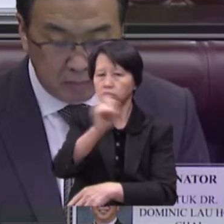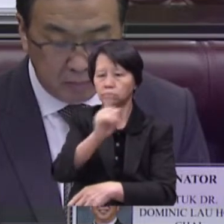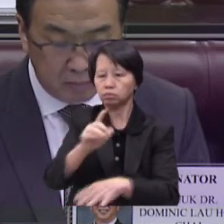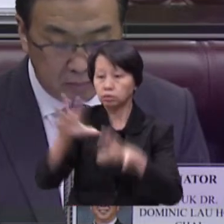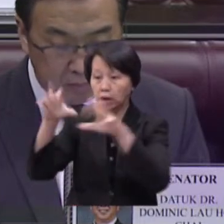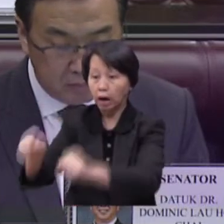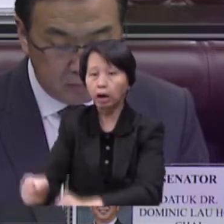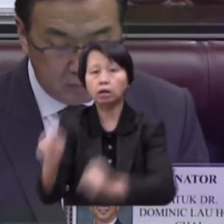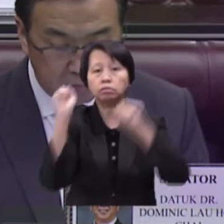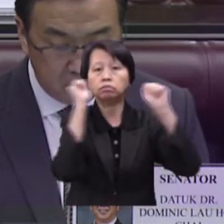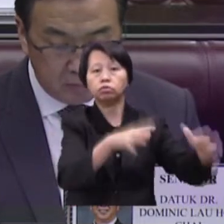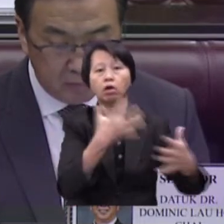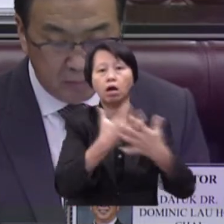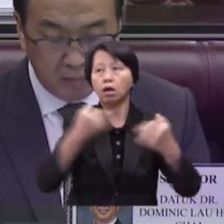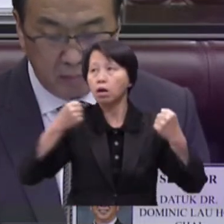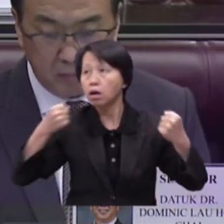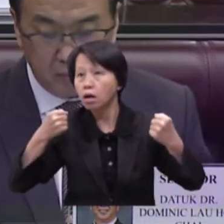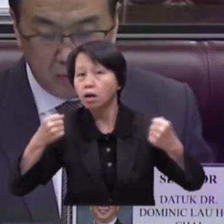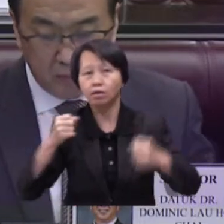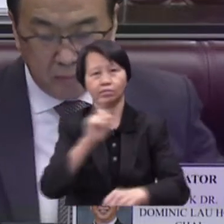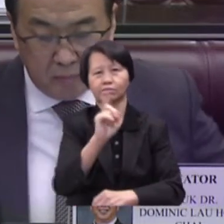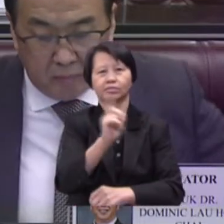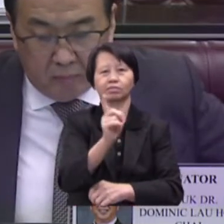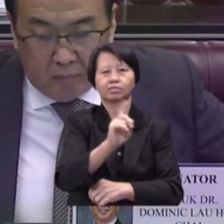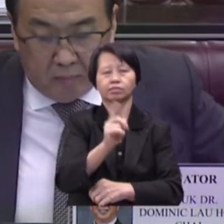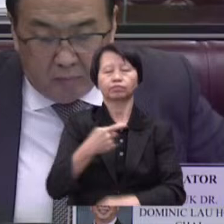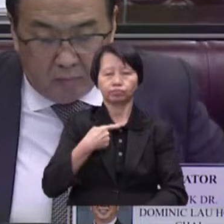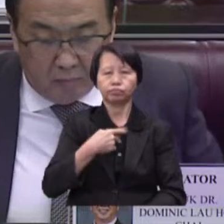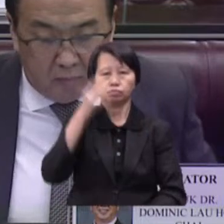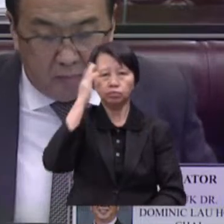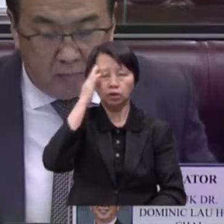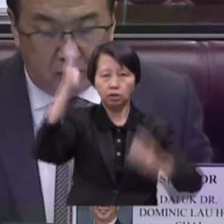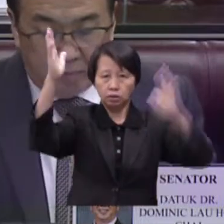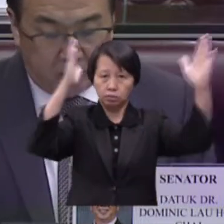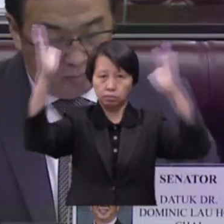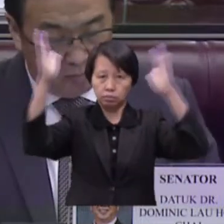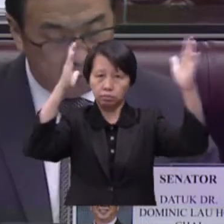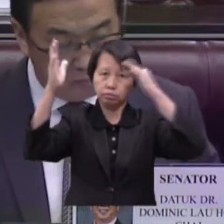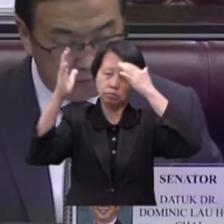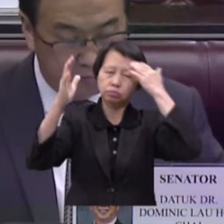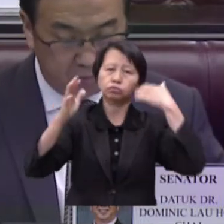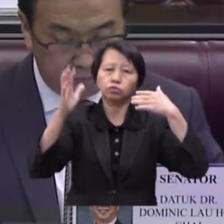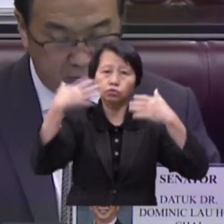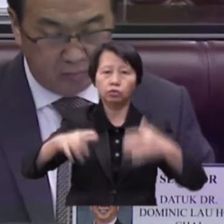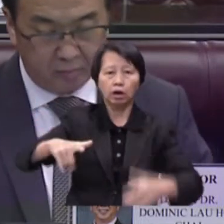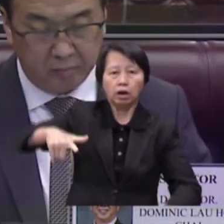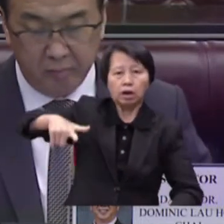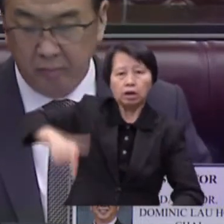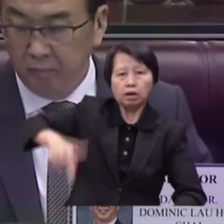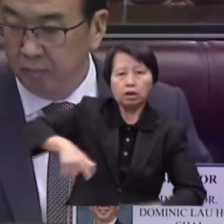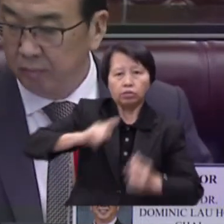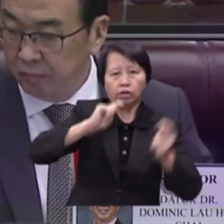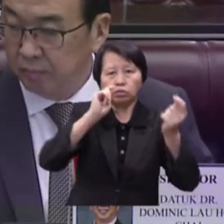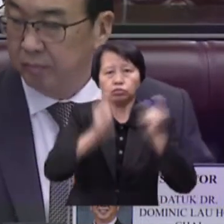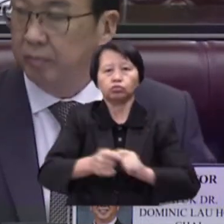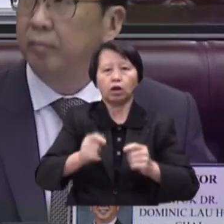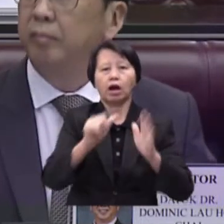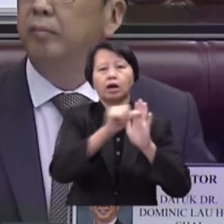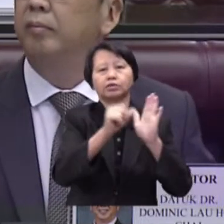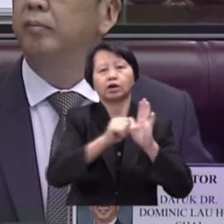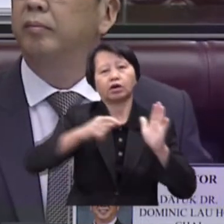dipenjarakan Dan kita memang akui bahwa negara kita agak terlewat di dalam pindahan akta ini